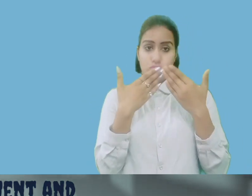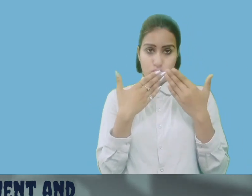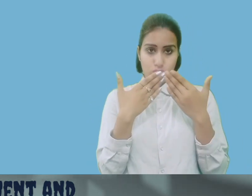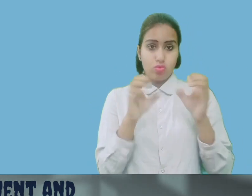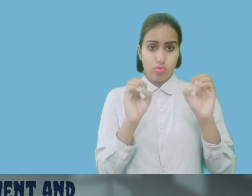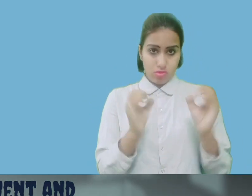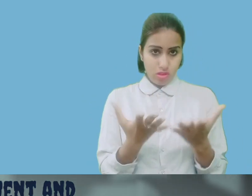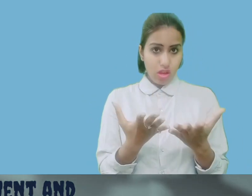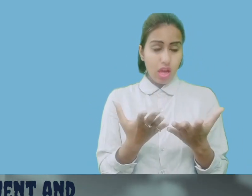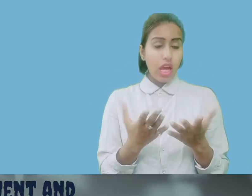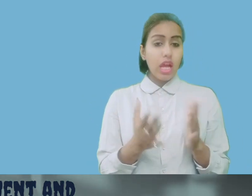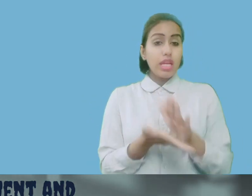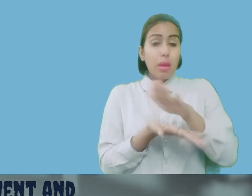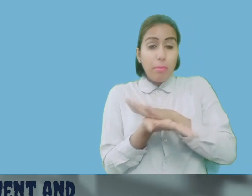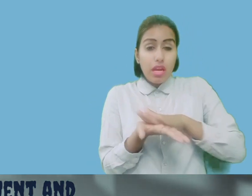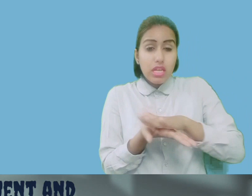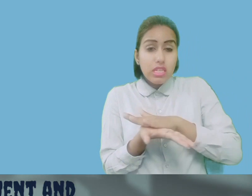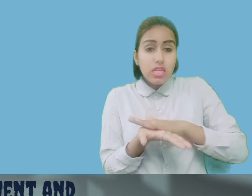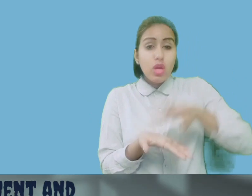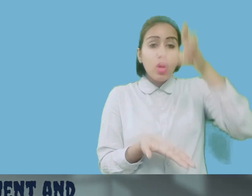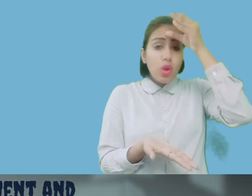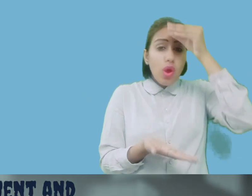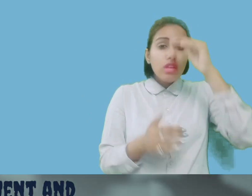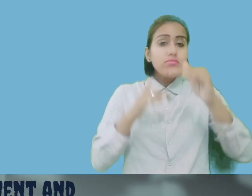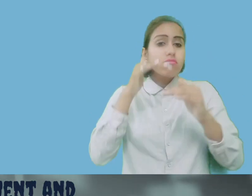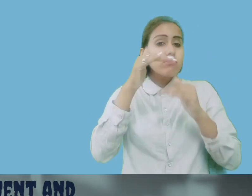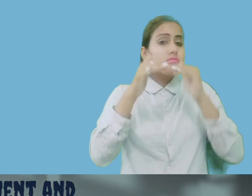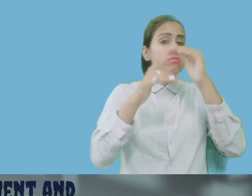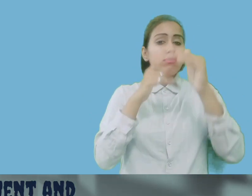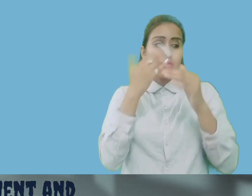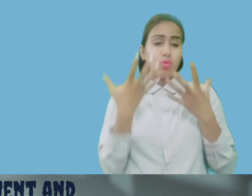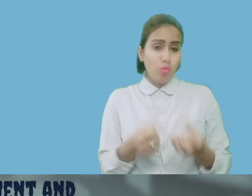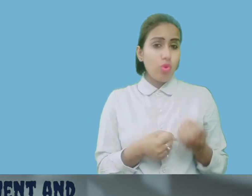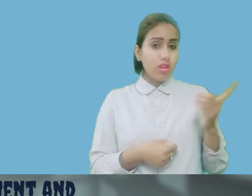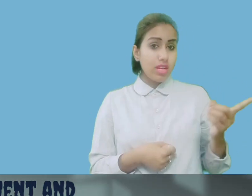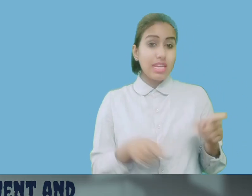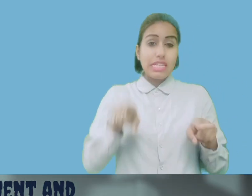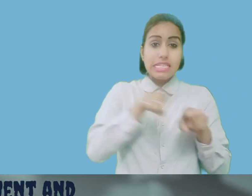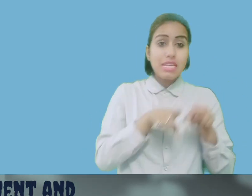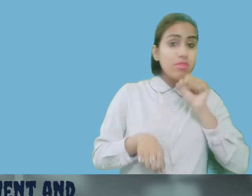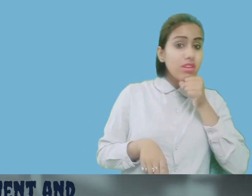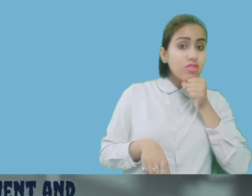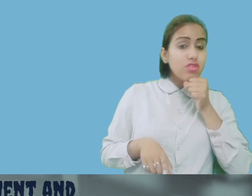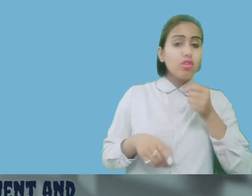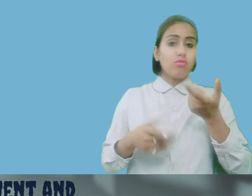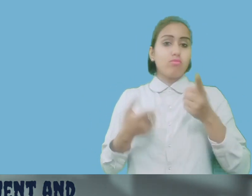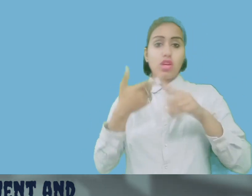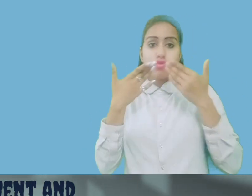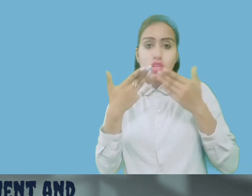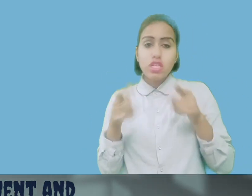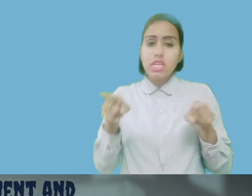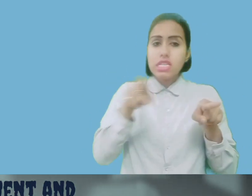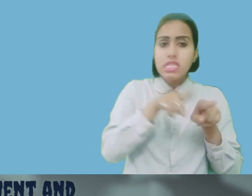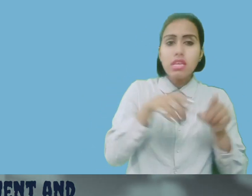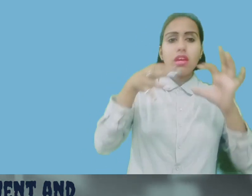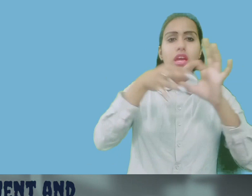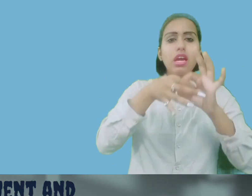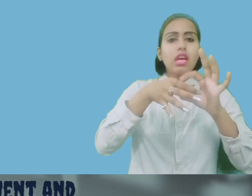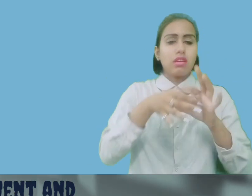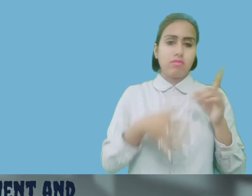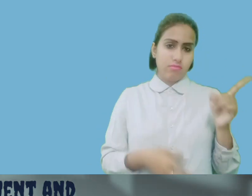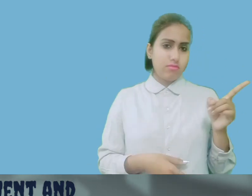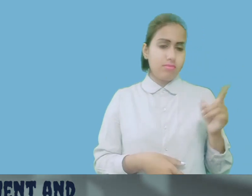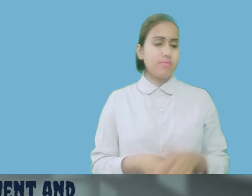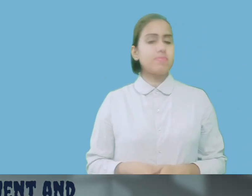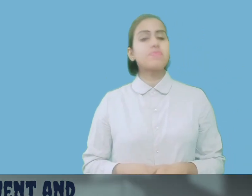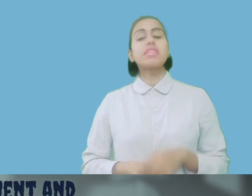उसको अपने जैसा बनाना चाहते हैं, जिसमें लोग मोटी रकम भी लोगों से वसूल रहे हैं। स्पीच थेरेपी का चार्ज लेते हैं 1000 रुपये सेशन और 2000 रुपये सेशन